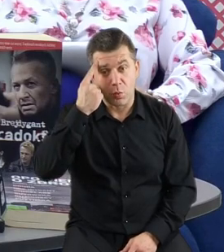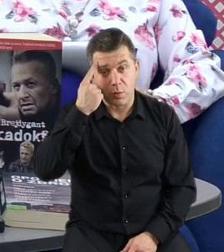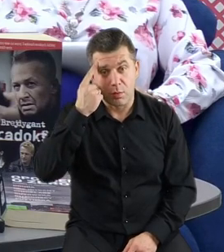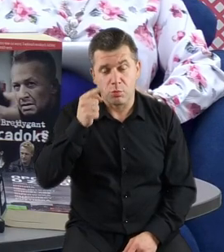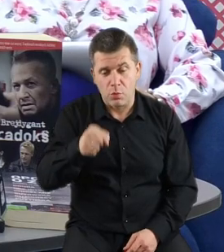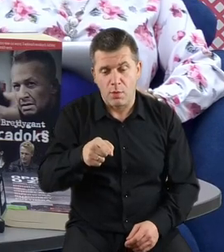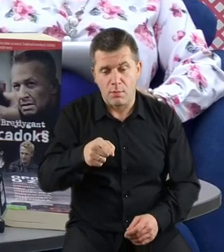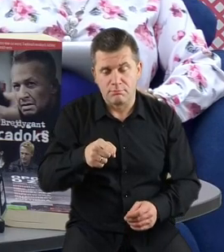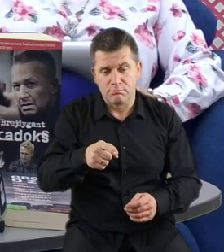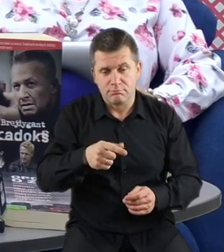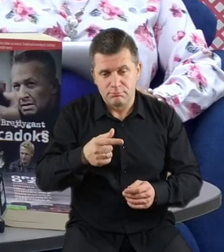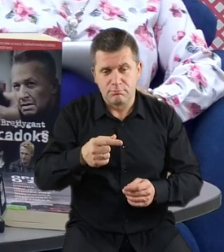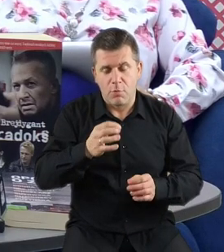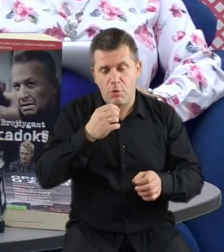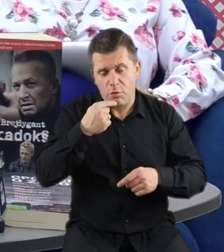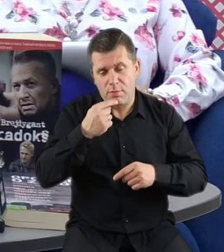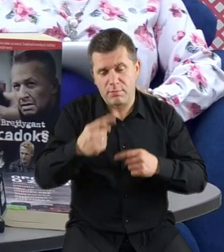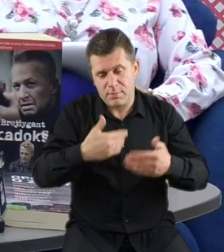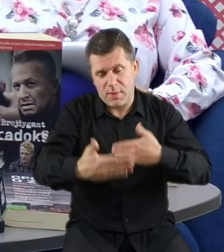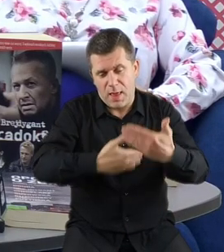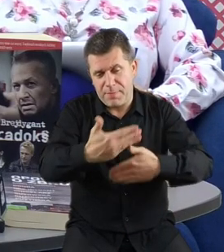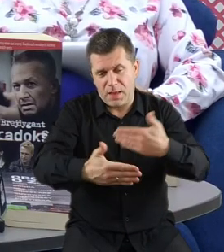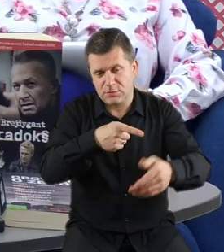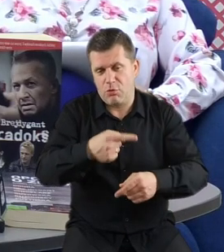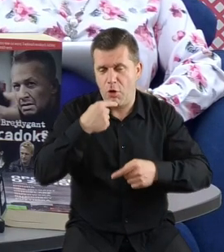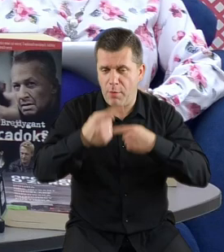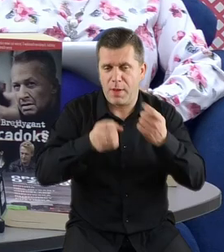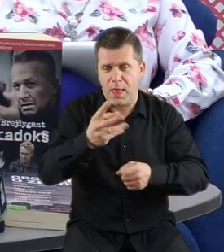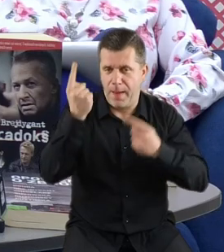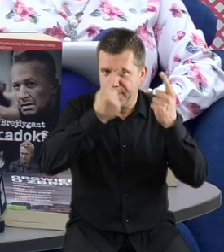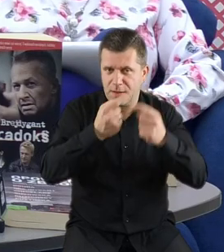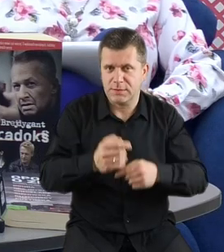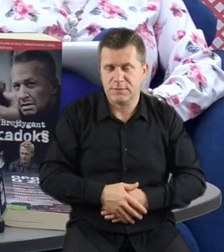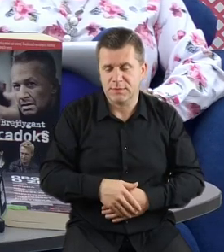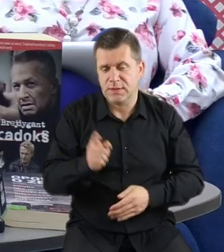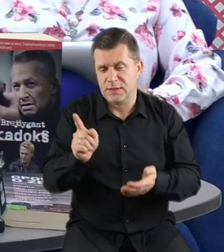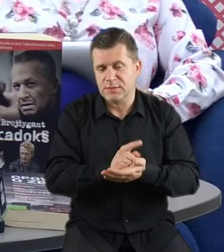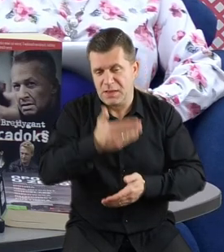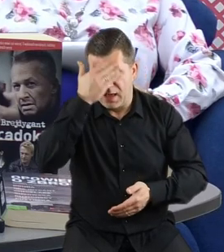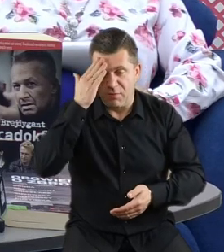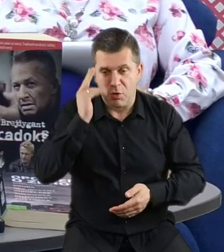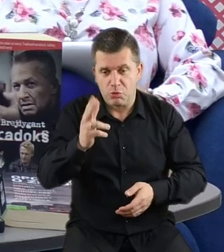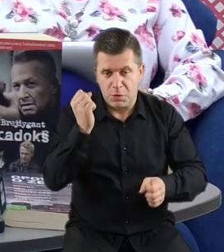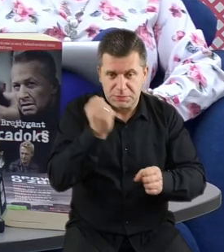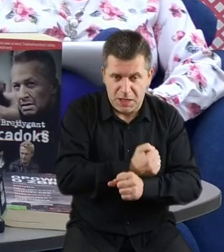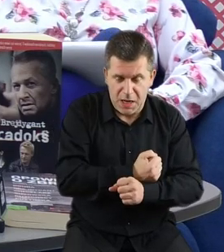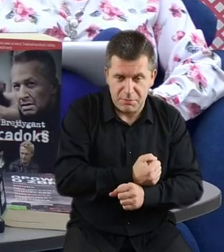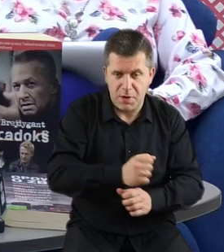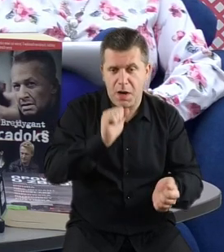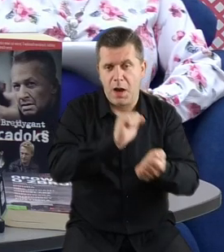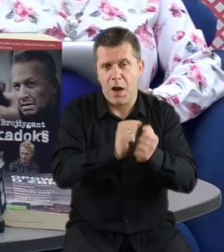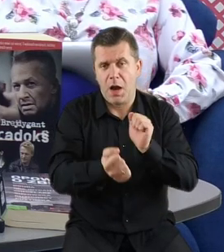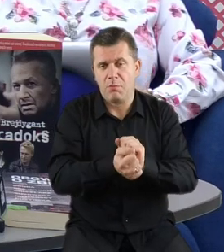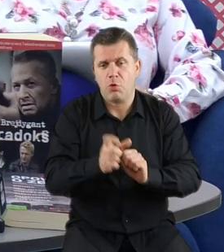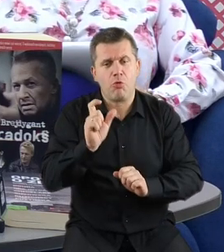i to po prostu napędza tą opowieść. Tak myślę. Znaczy tak zaryzykować, że nie wiem, kto zabił, albo